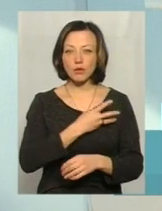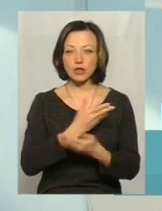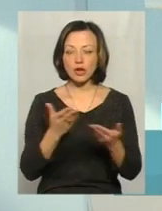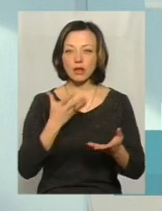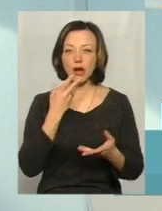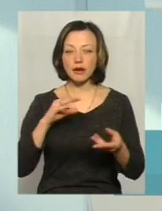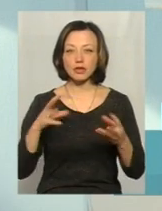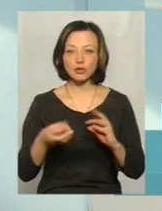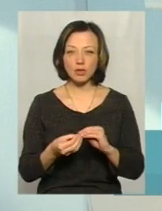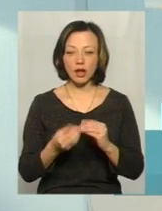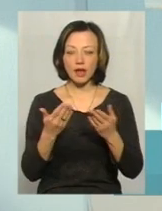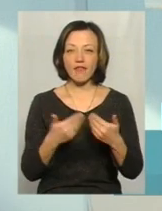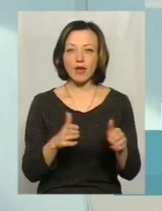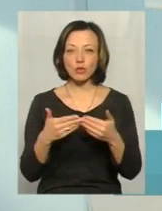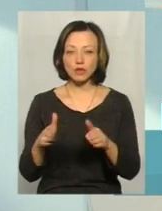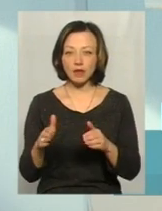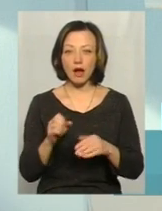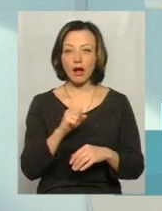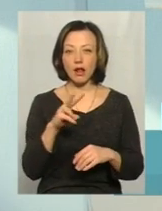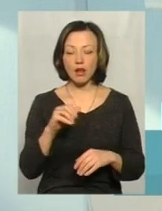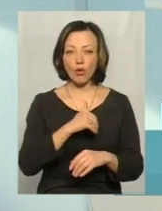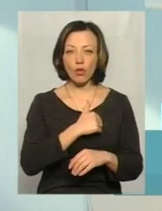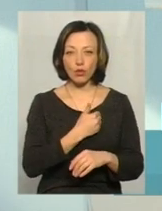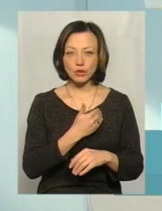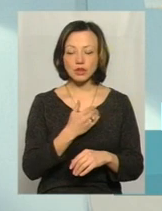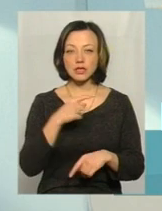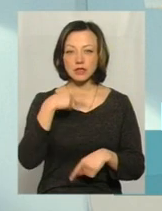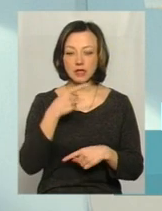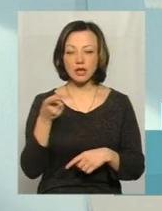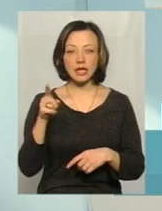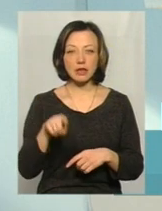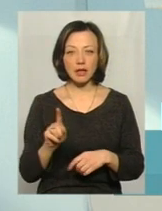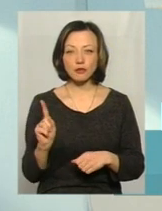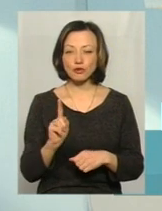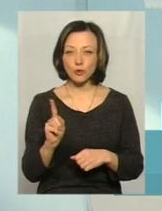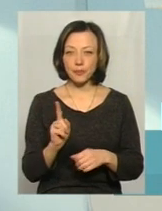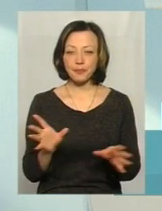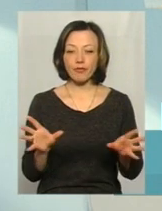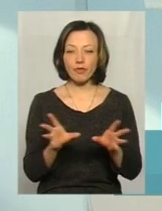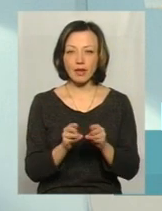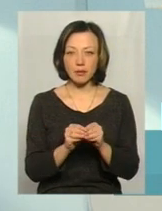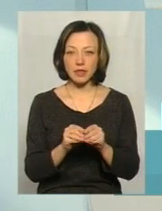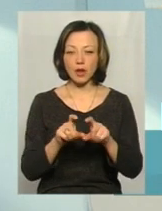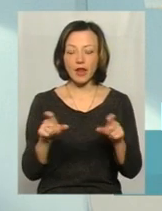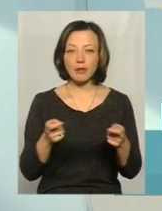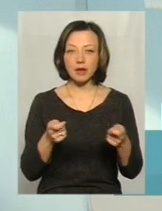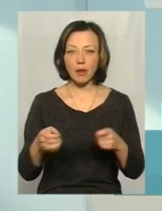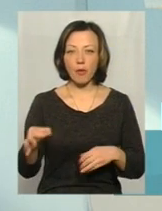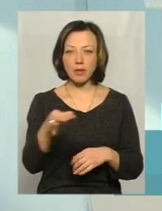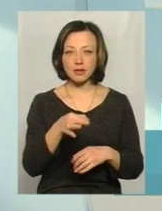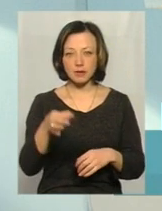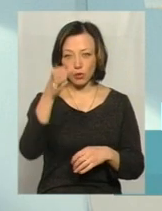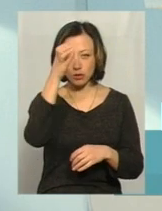гарних результатів їх випускникам, але я хочу зазначити те, що спільно департамент, обласний